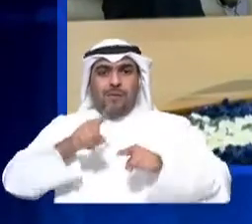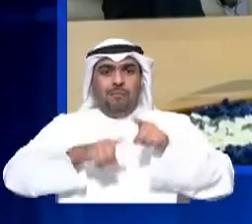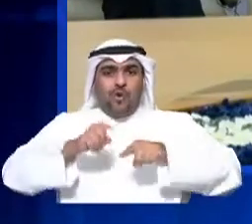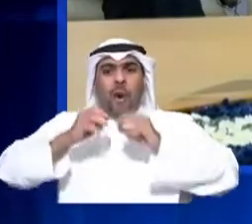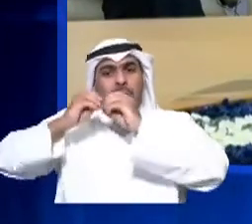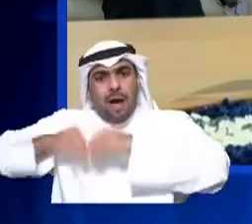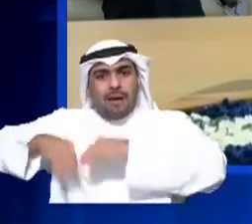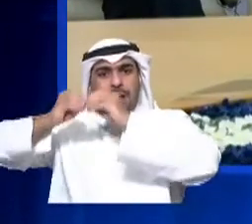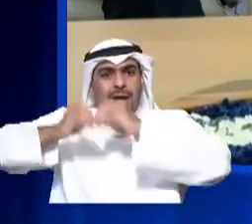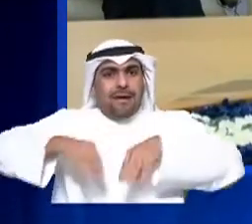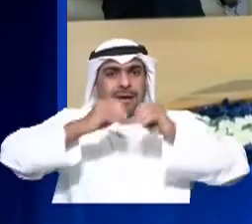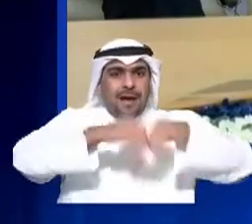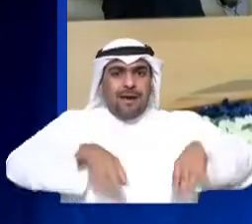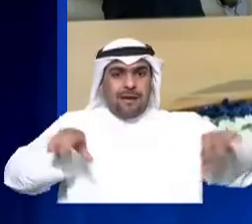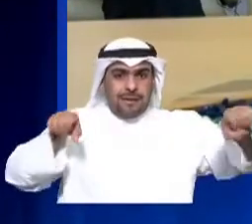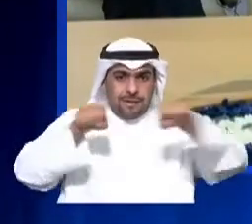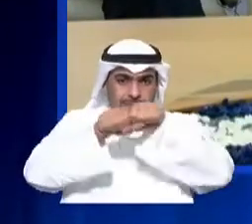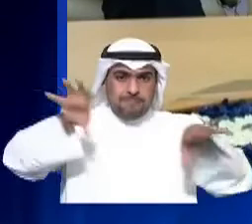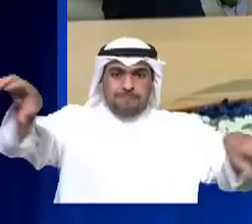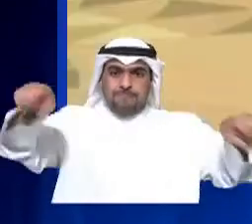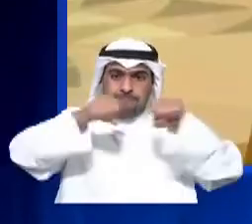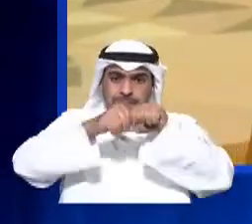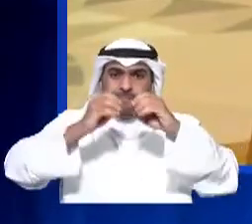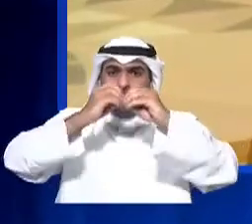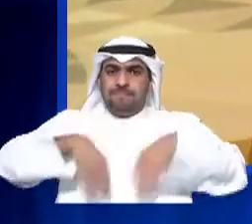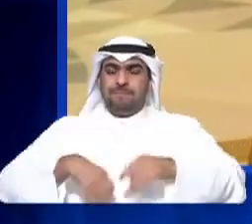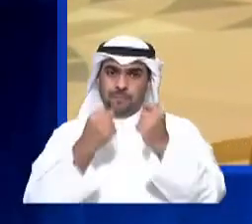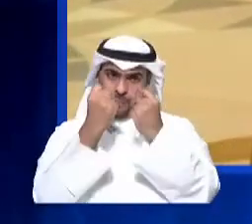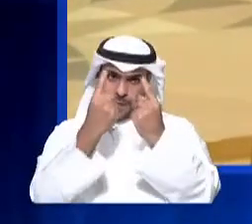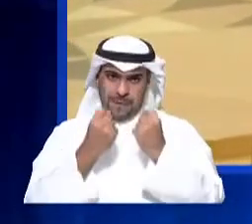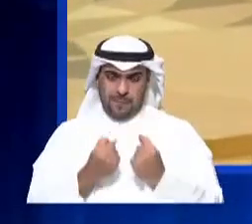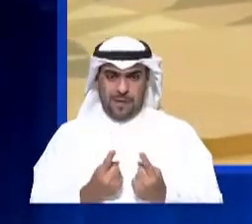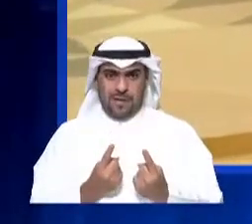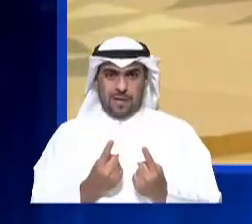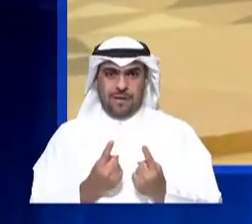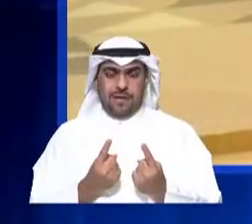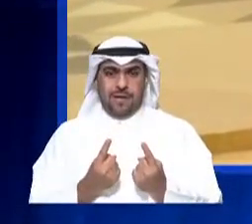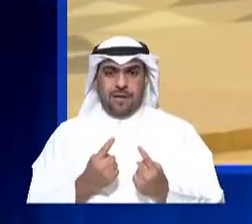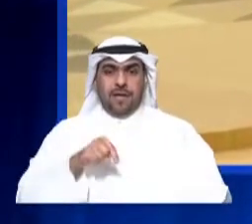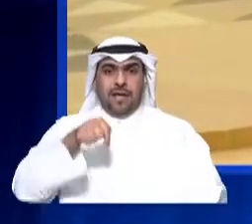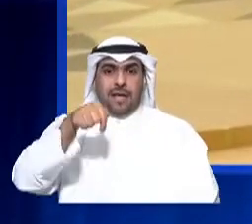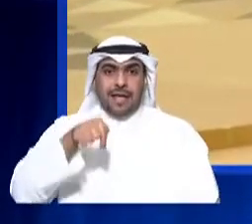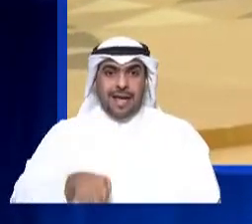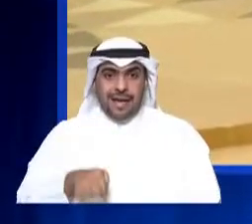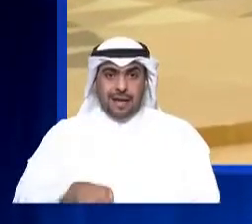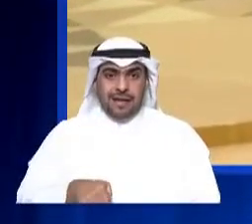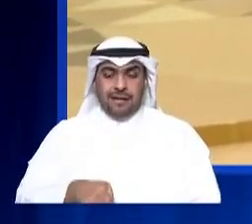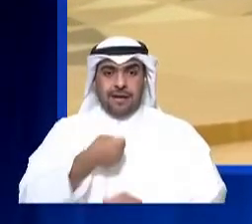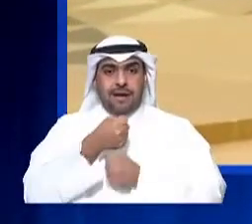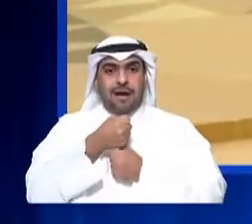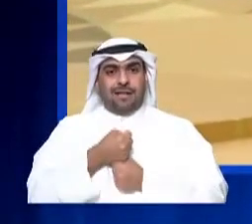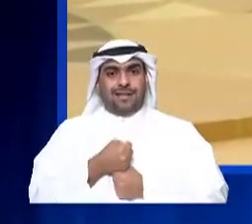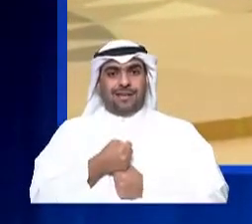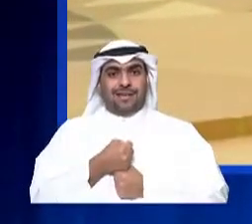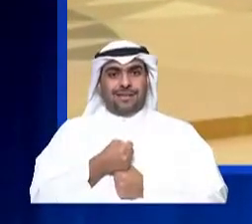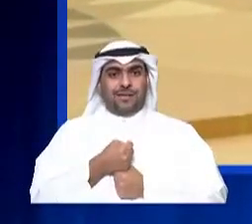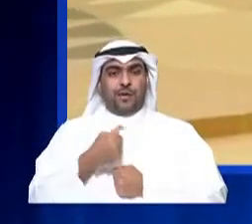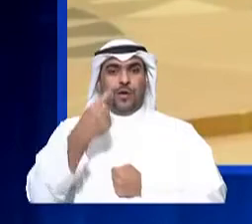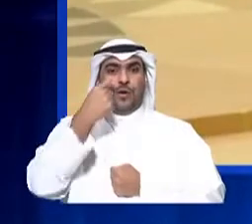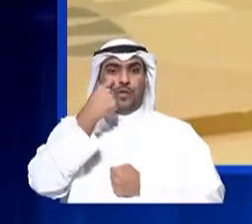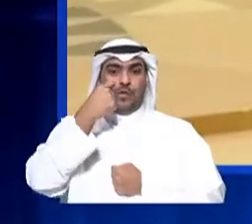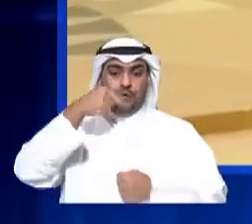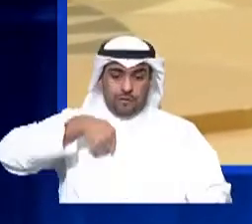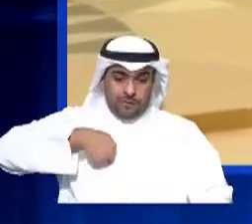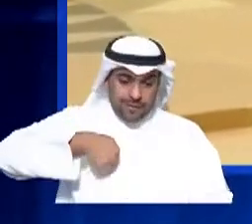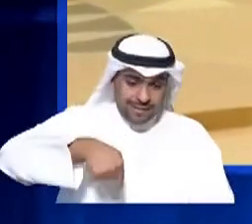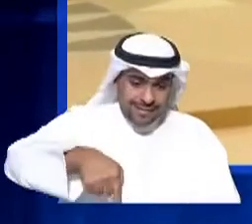وضع امال كبيره لنا، واحنا الان ننتظر النتائج يعني هذه القمه في المرحله القادمه، وكل الدول عليها